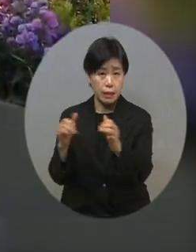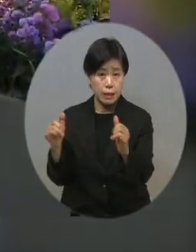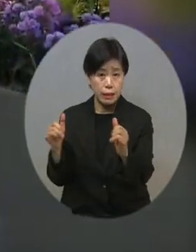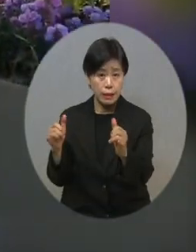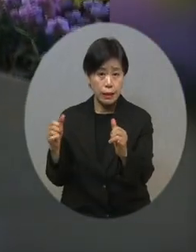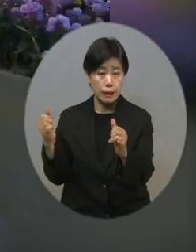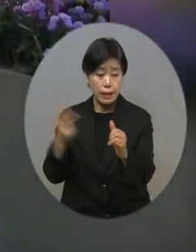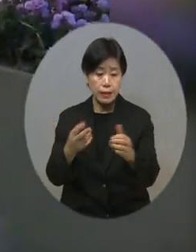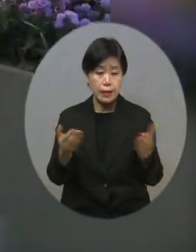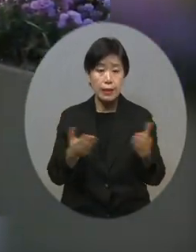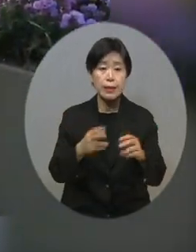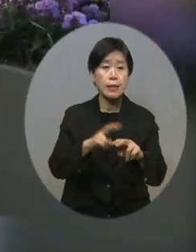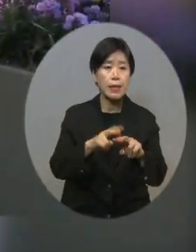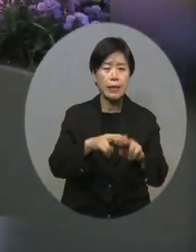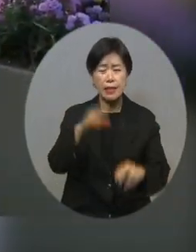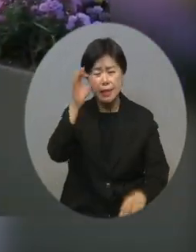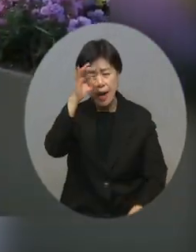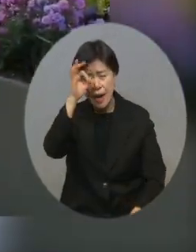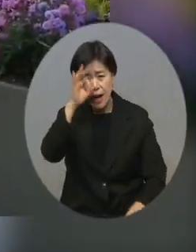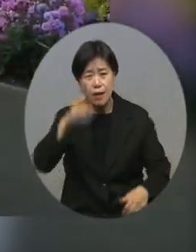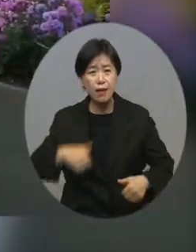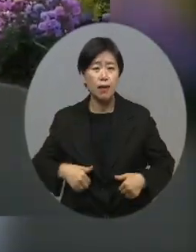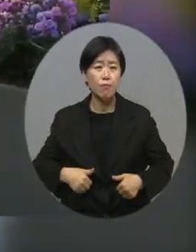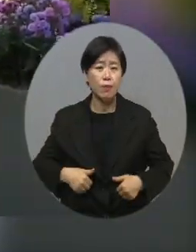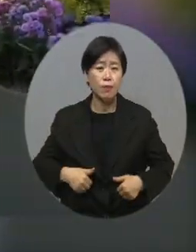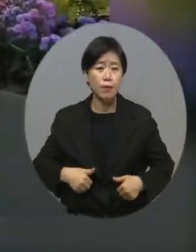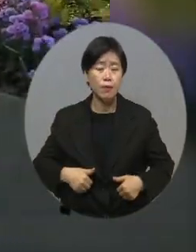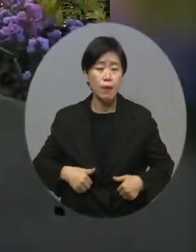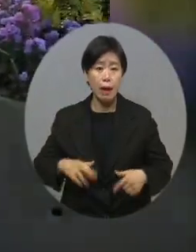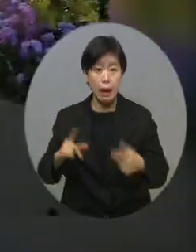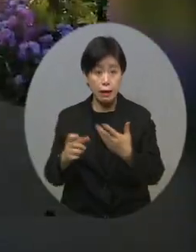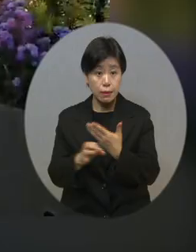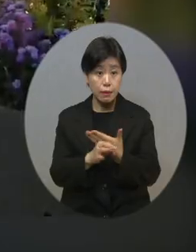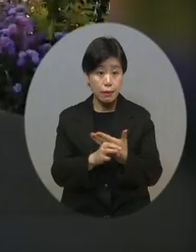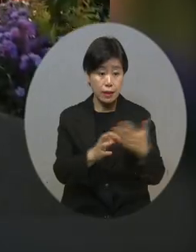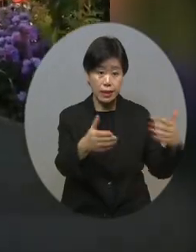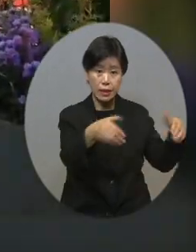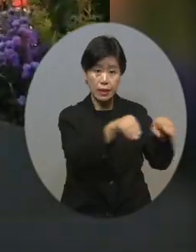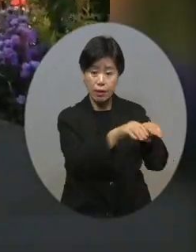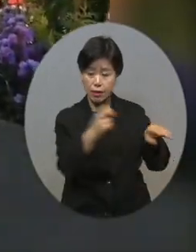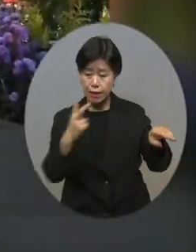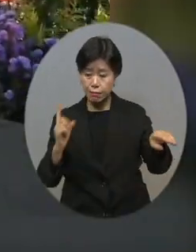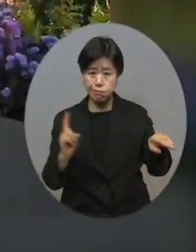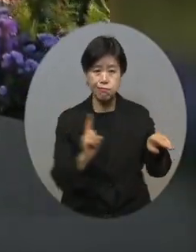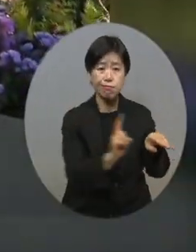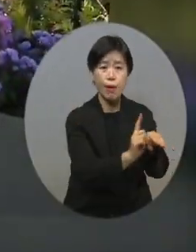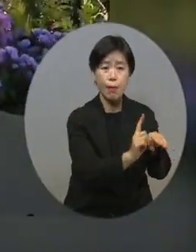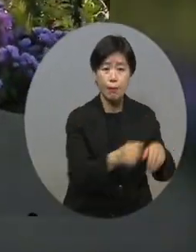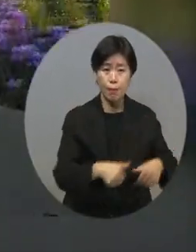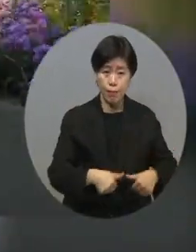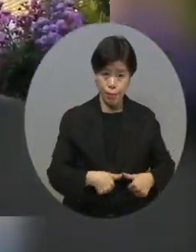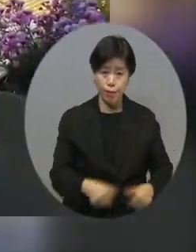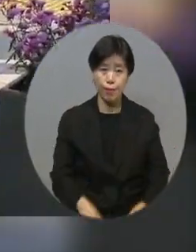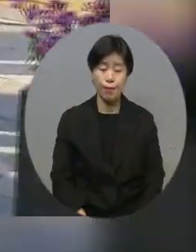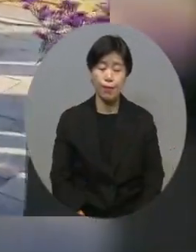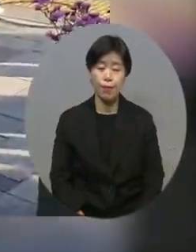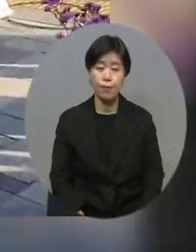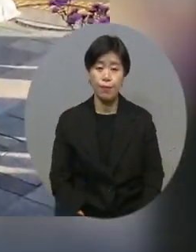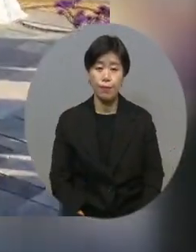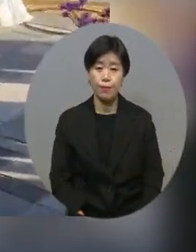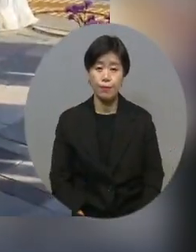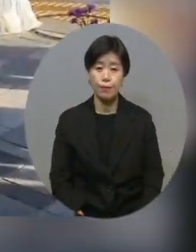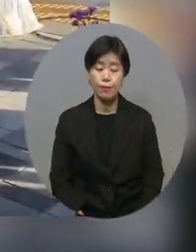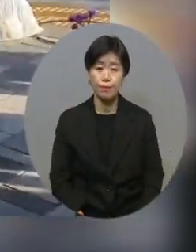또다시 일자리를 잃고 다시 집으로 들어가야 되는 상황이 되어버린 것입니다. 이